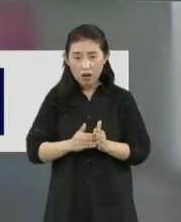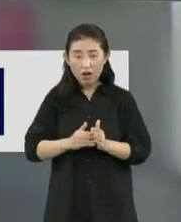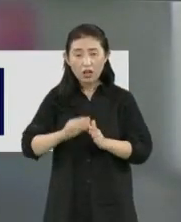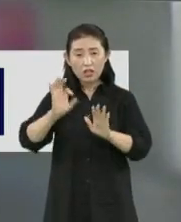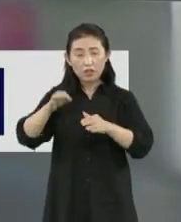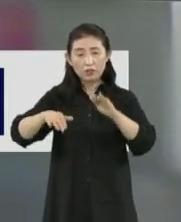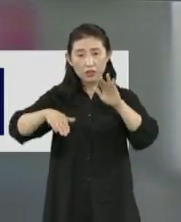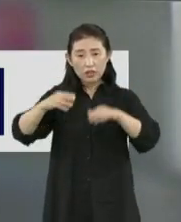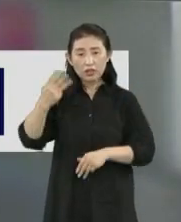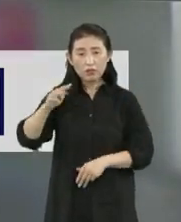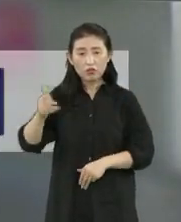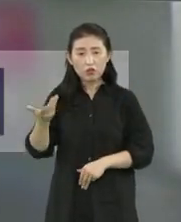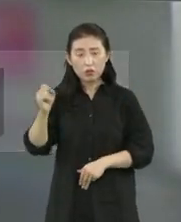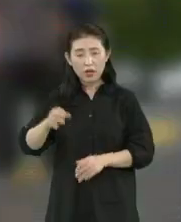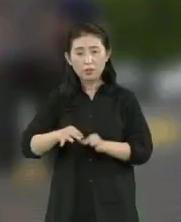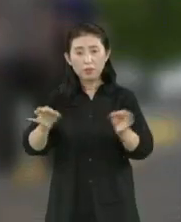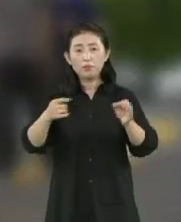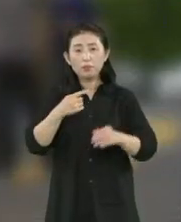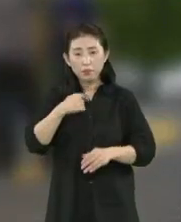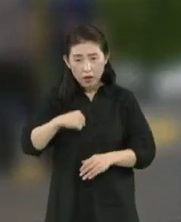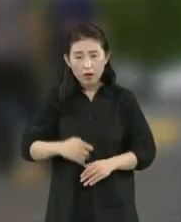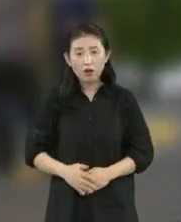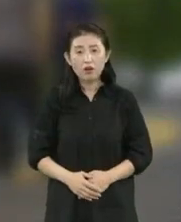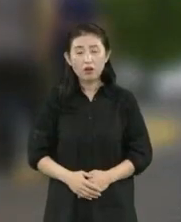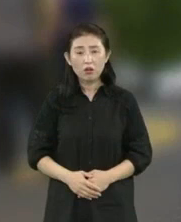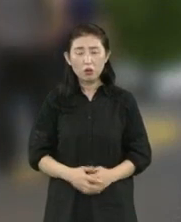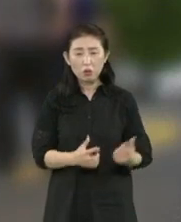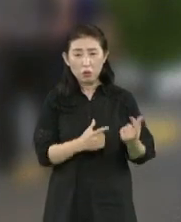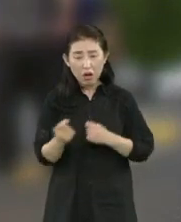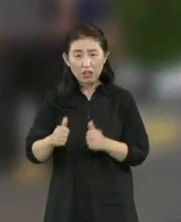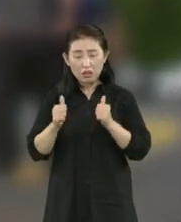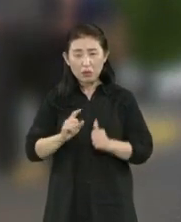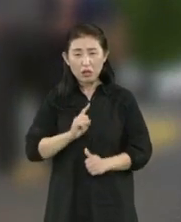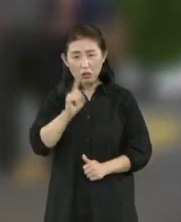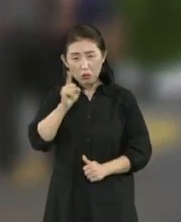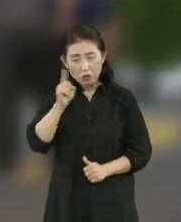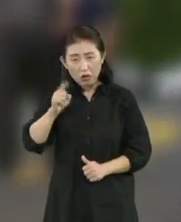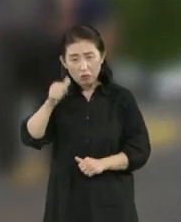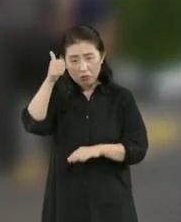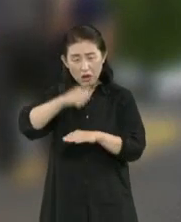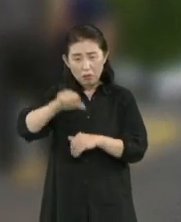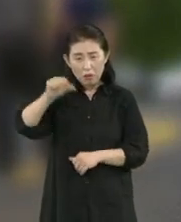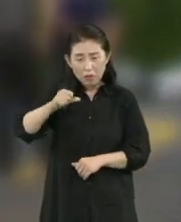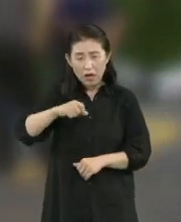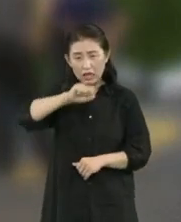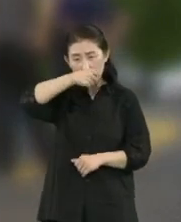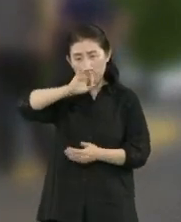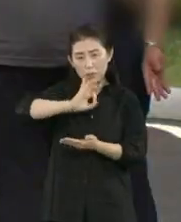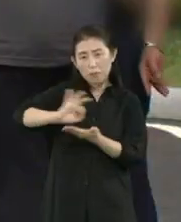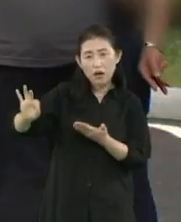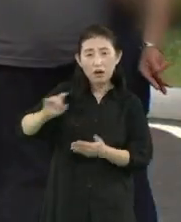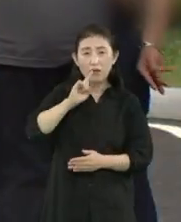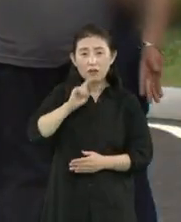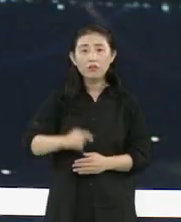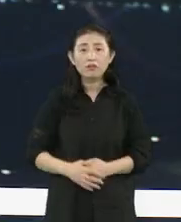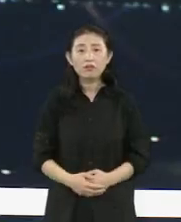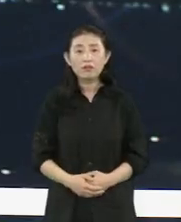임금차액 3,900여 원을 지급한 바 있어 동일한 소송으로 비용만 낭비했다는 지적입니다.